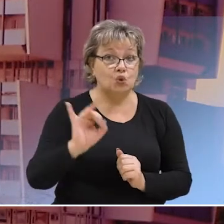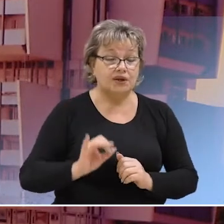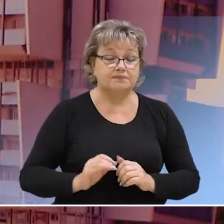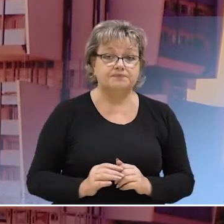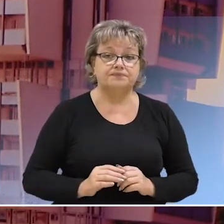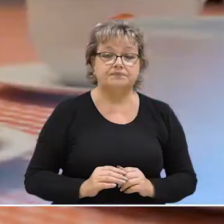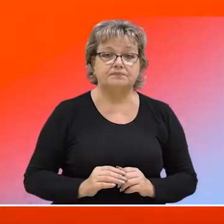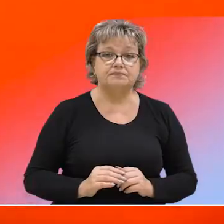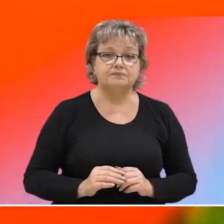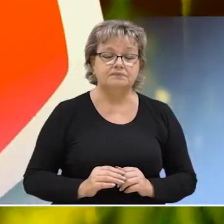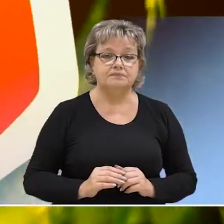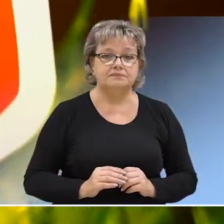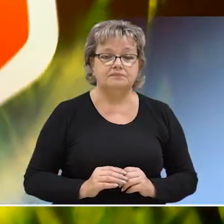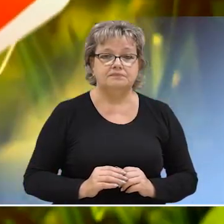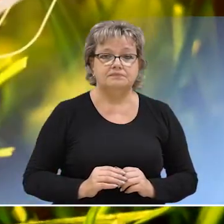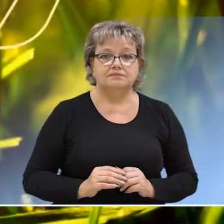истории.